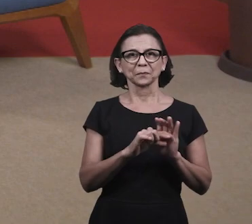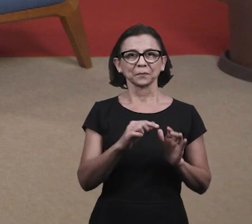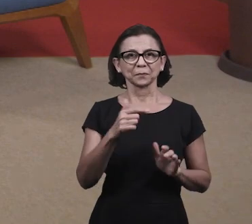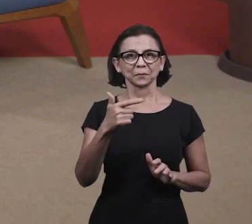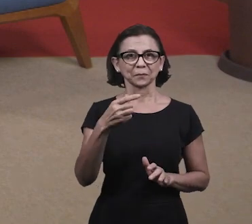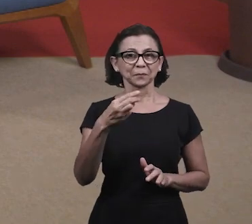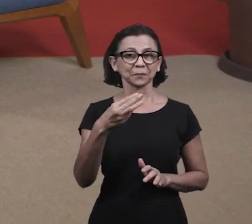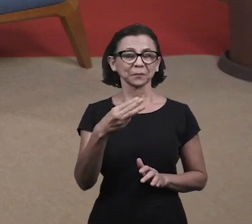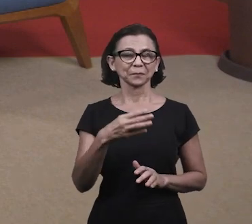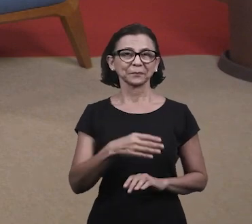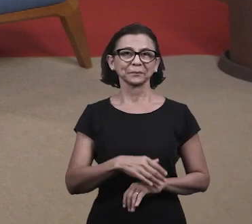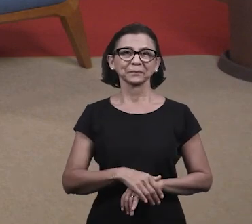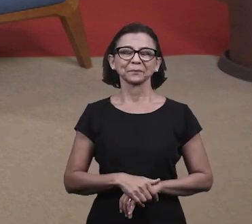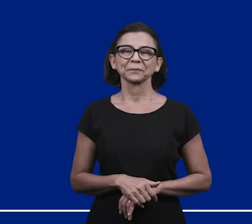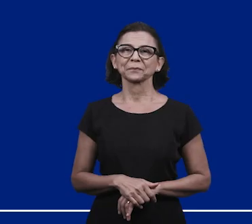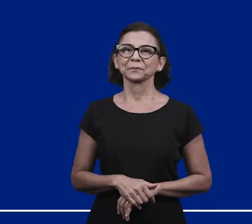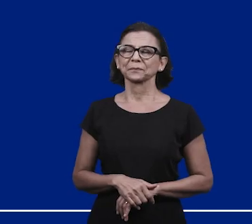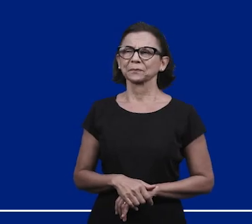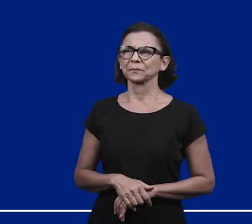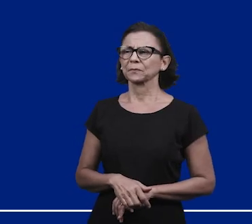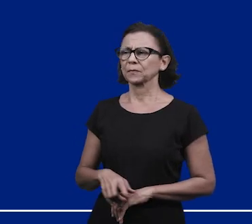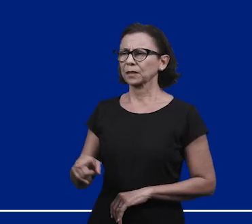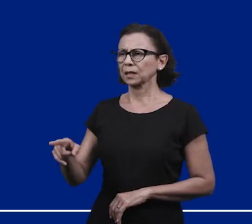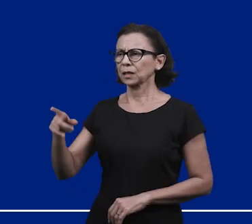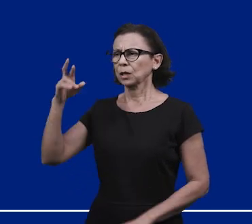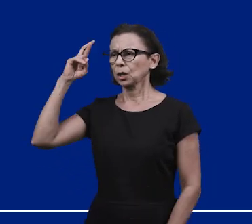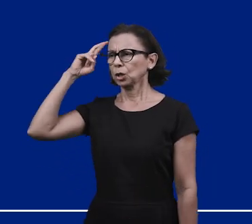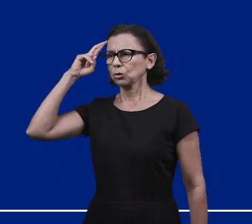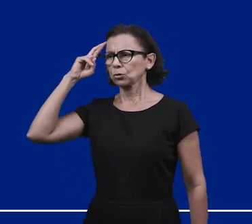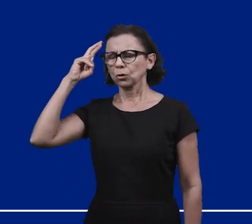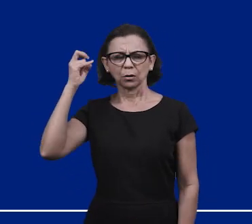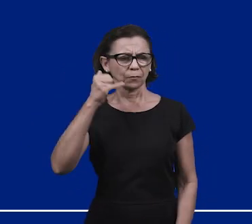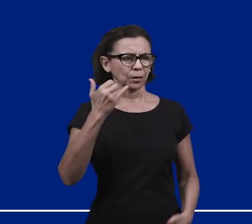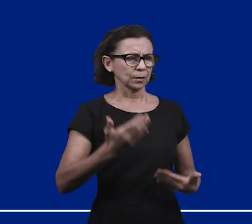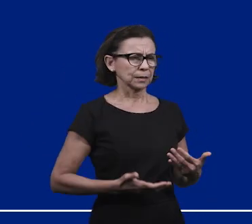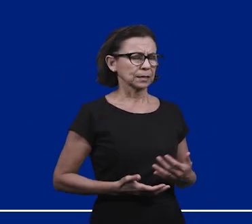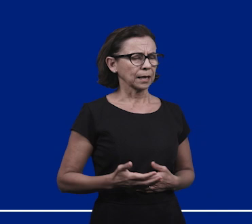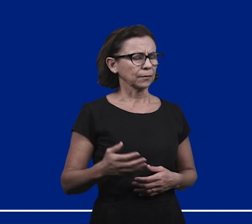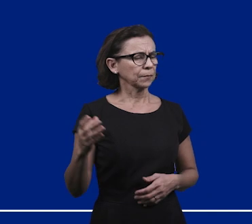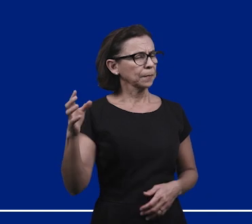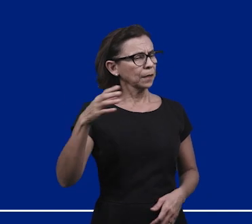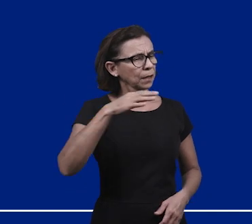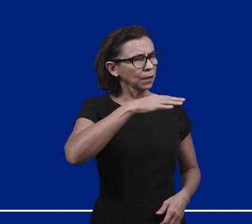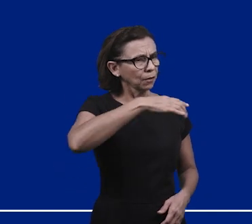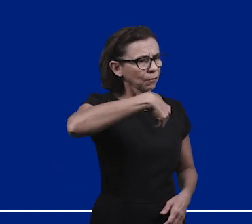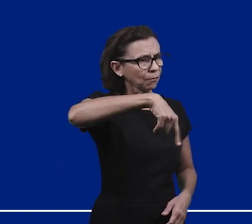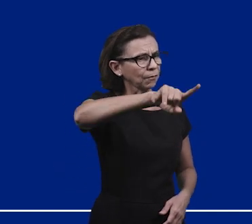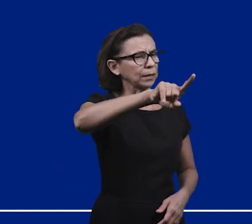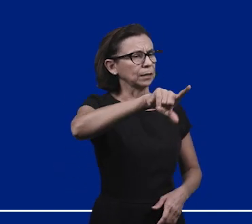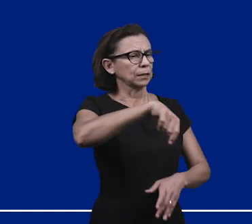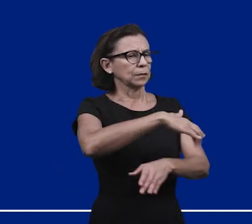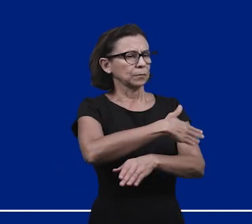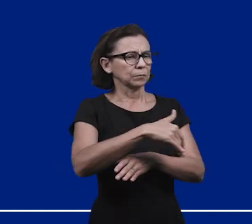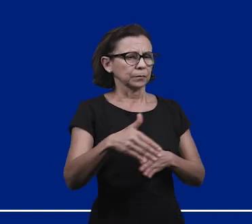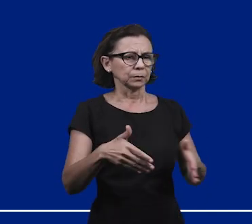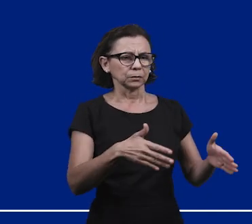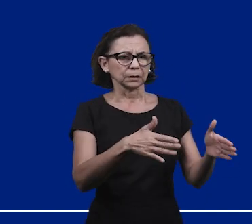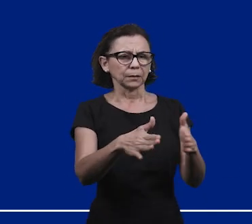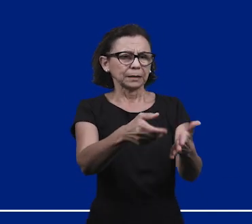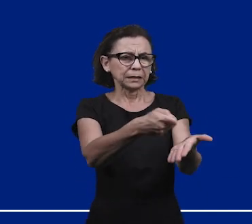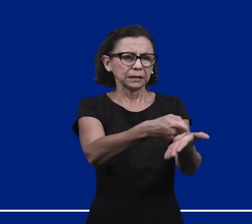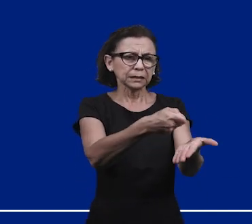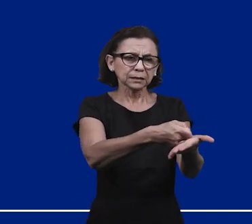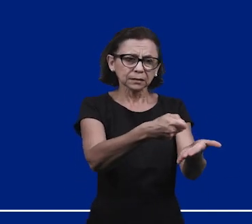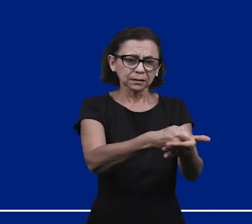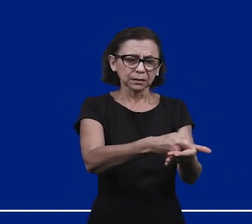verset prochain, que c'est le verset 23. Nous allons voir qu'est-ce qu'il dit le verset 23. Et le Seigneur a dit à son serviteur, sors par